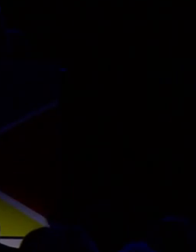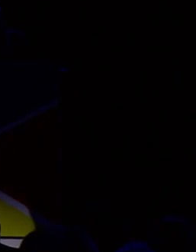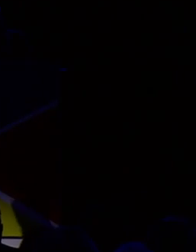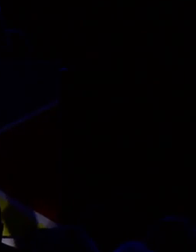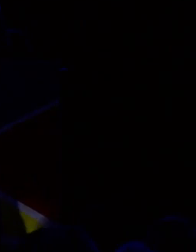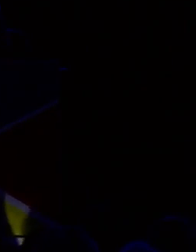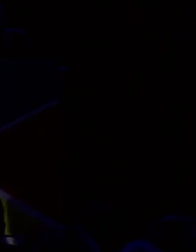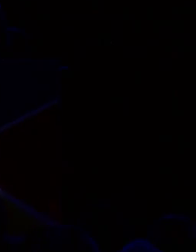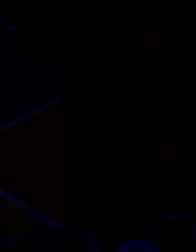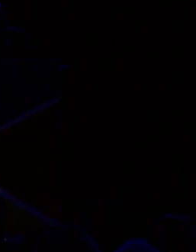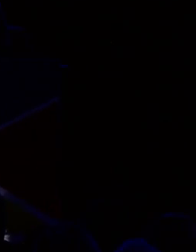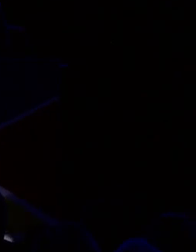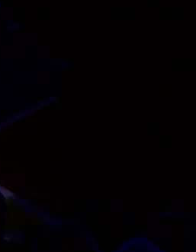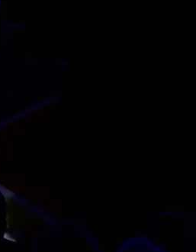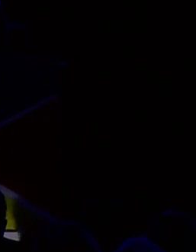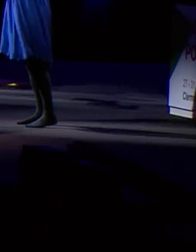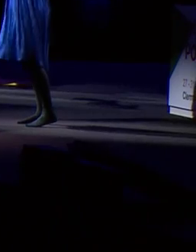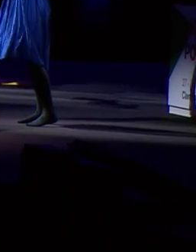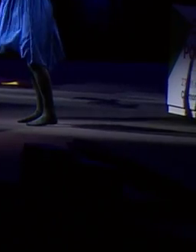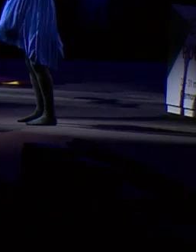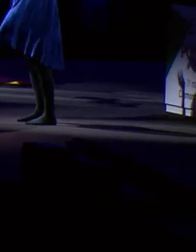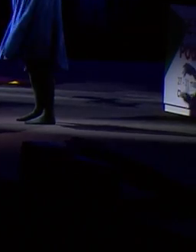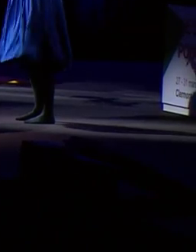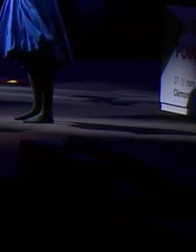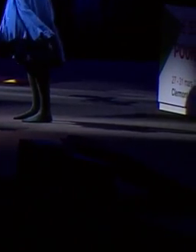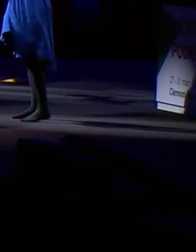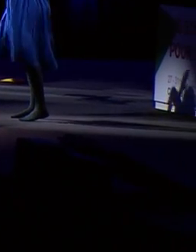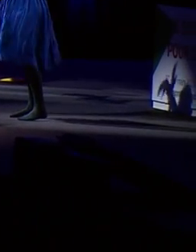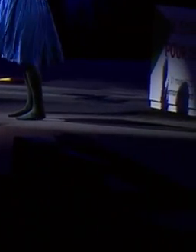les travailleuses ne relèvent-ils pas tous de la CGT ?